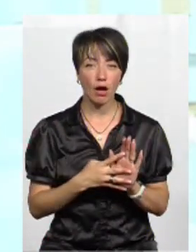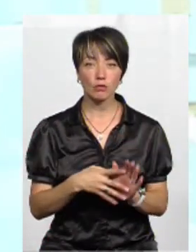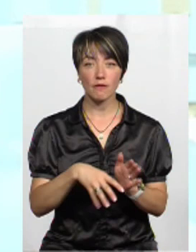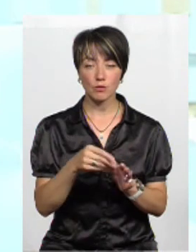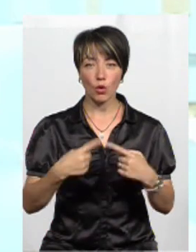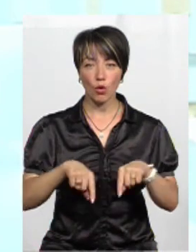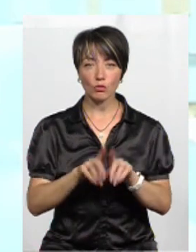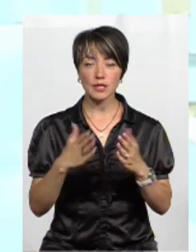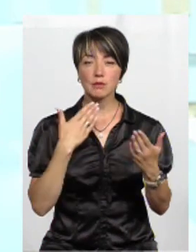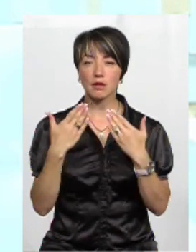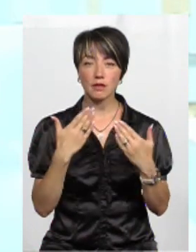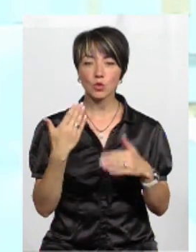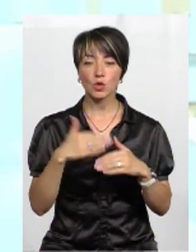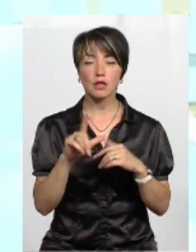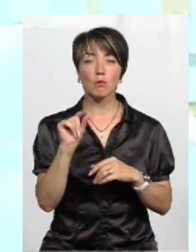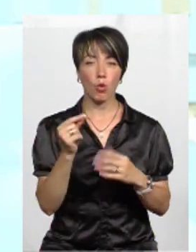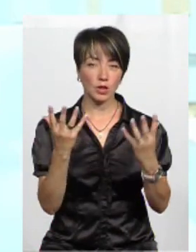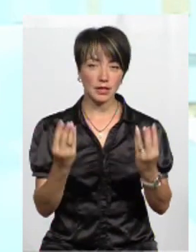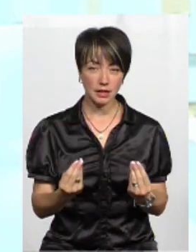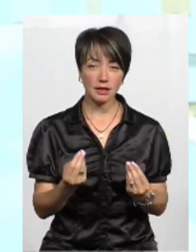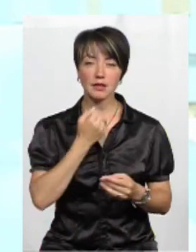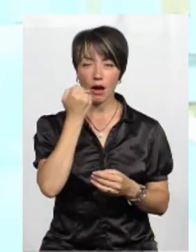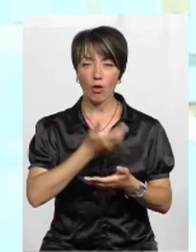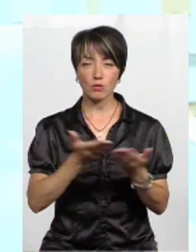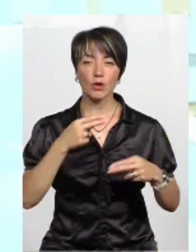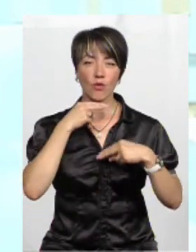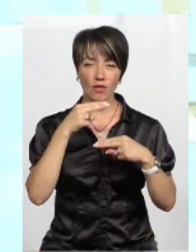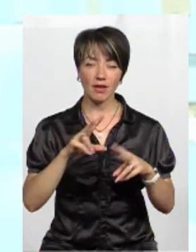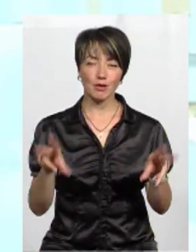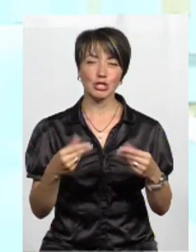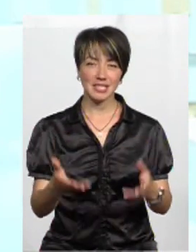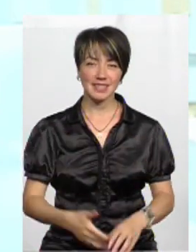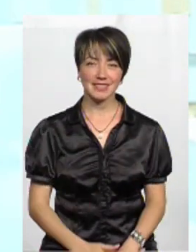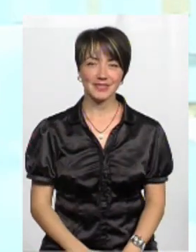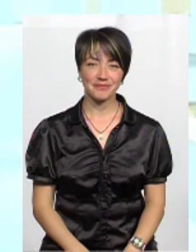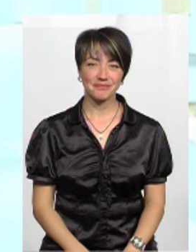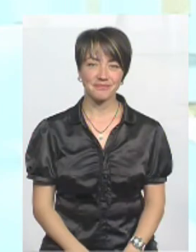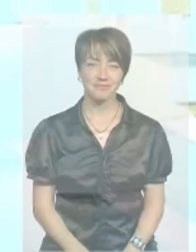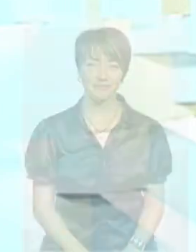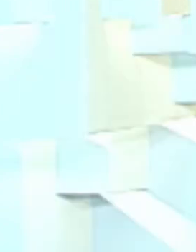189 округу будемо спілкуватися уже з понеділка. Всім дякую за увагу і нехай щастить.